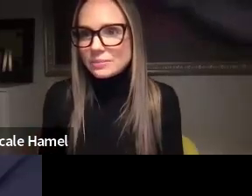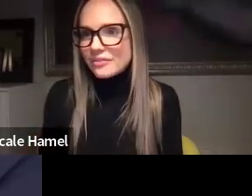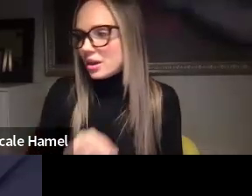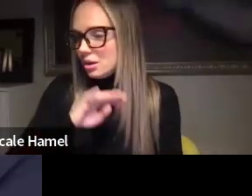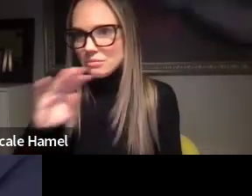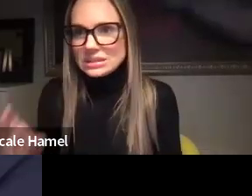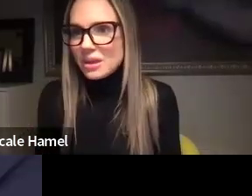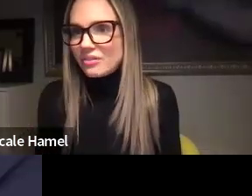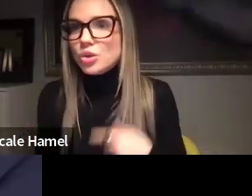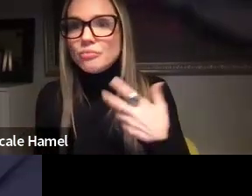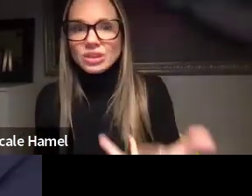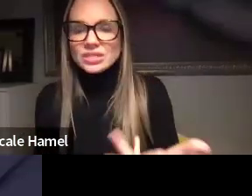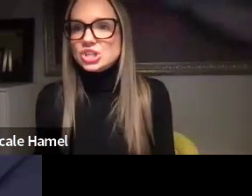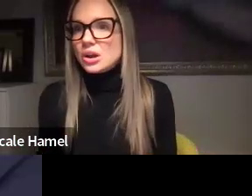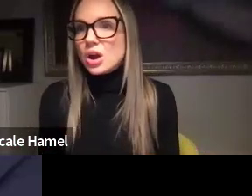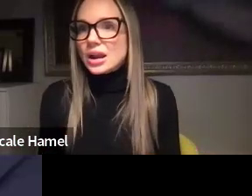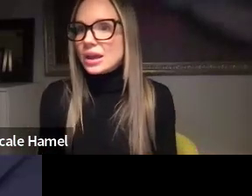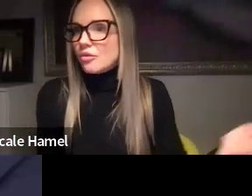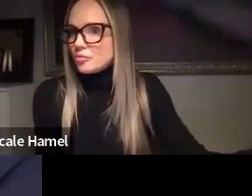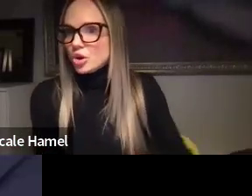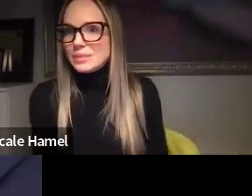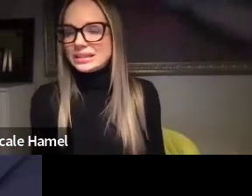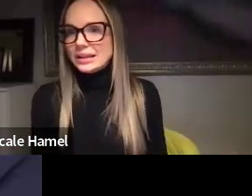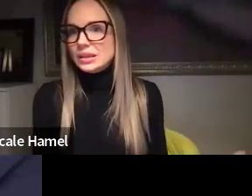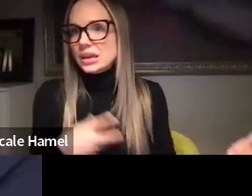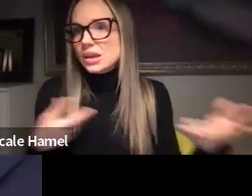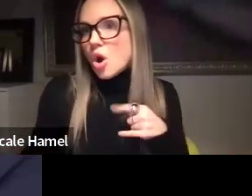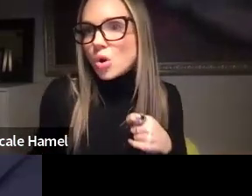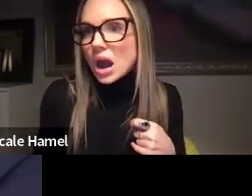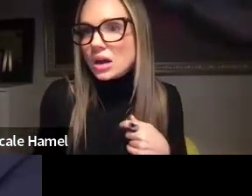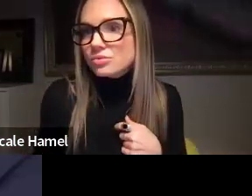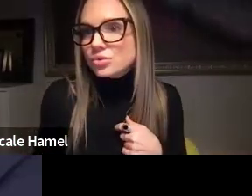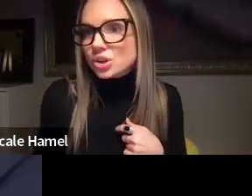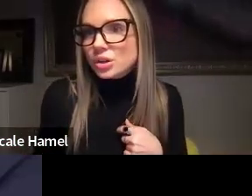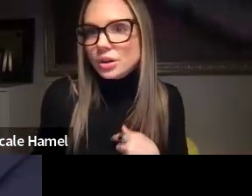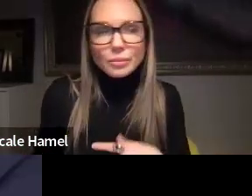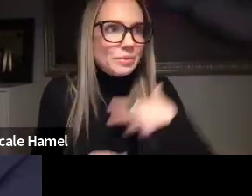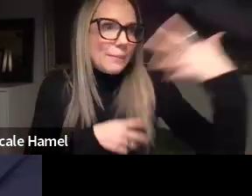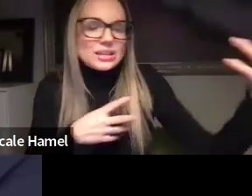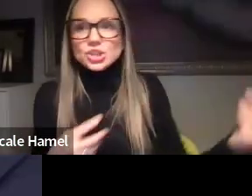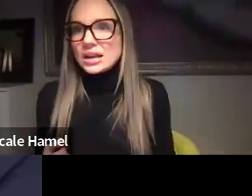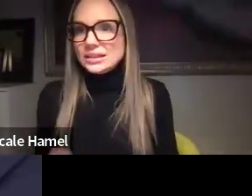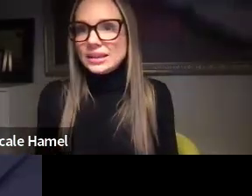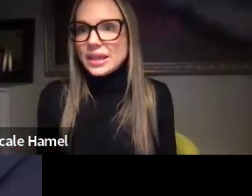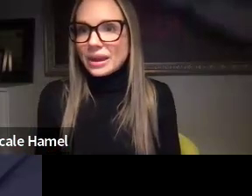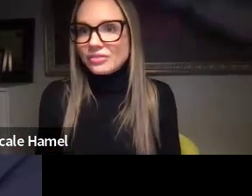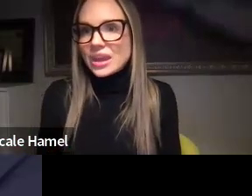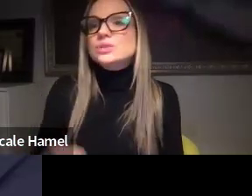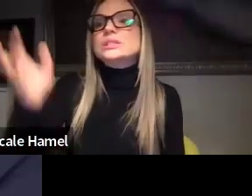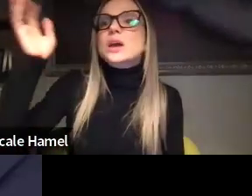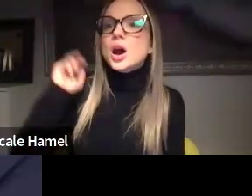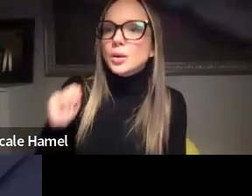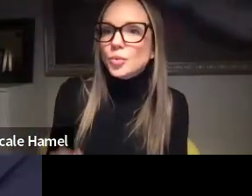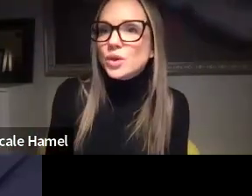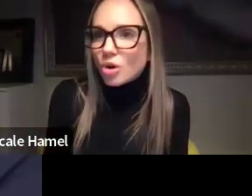est en vente, c'est parfait. Mais c'est merveilleux, vous pouvez en acheter un en lin, on va pouvoir le mettre à l'été, on le range, puis après ça, quand l'été d'après